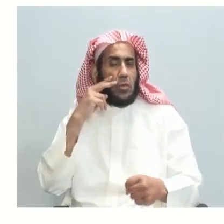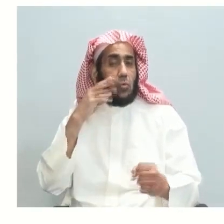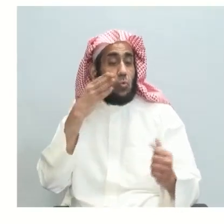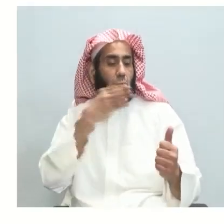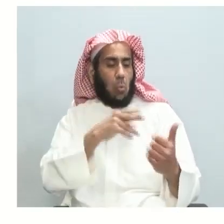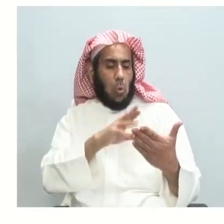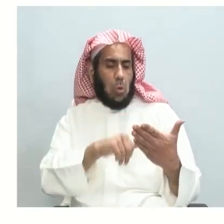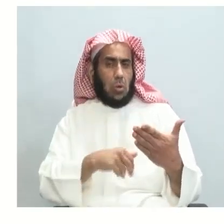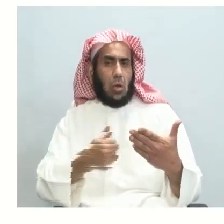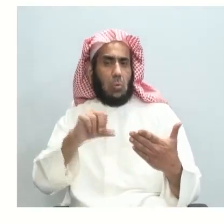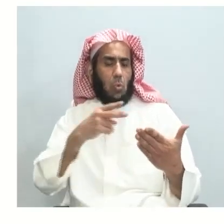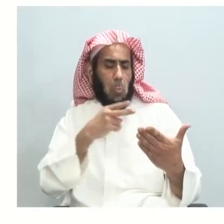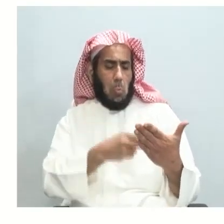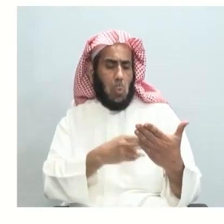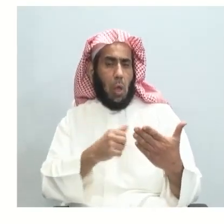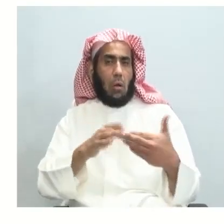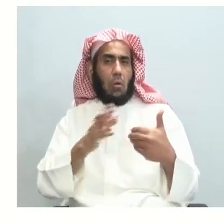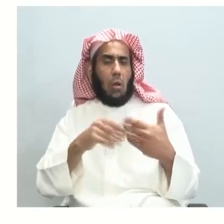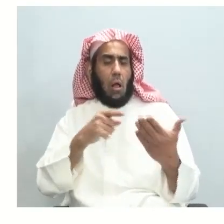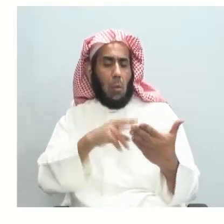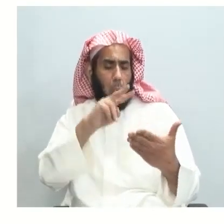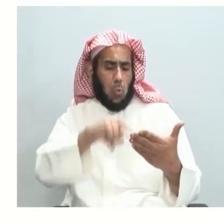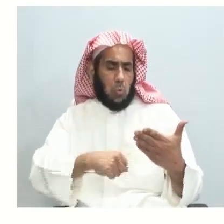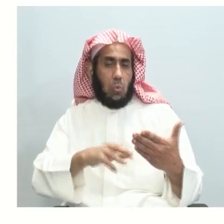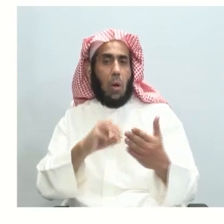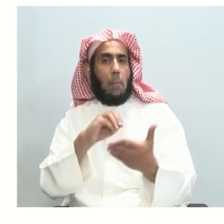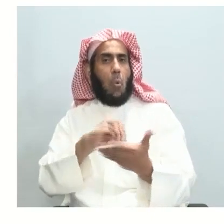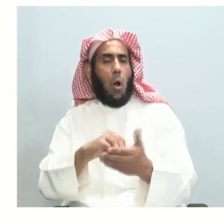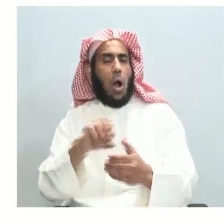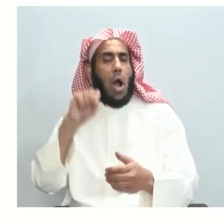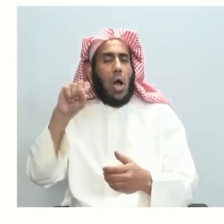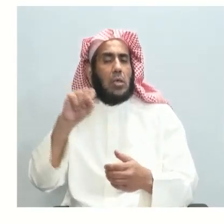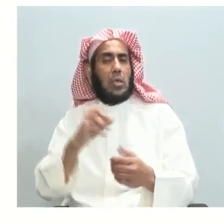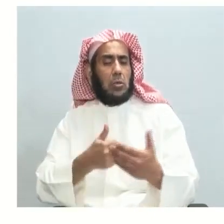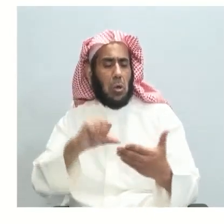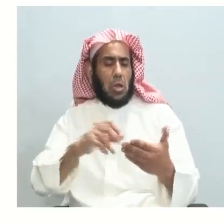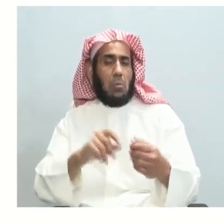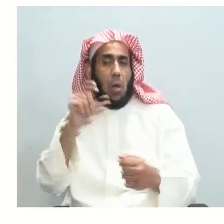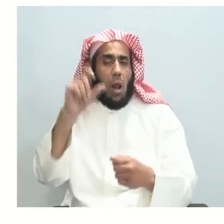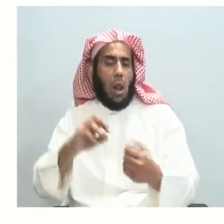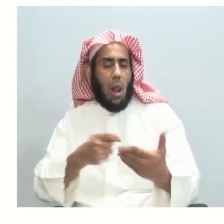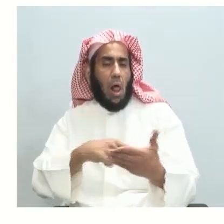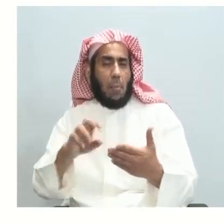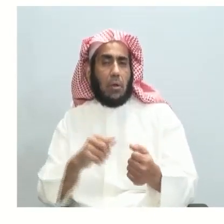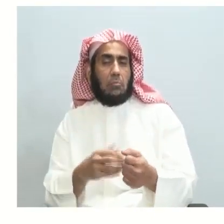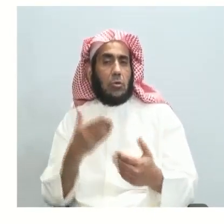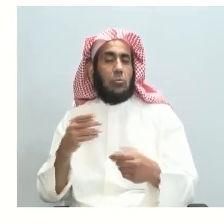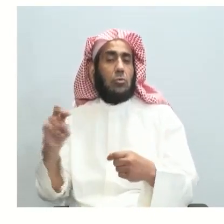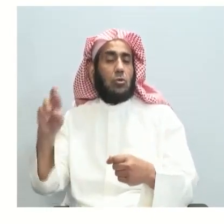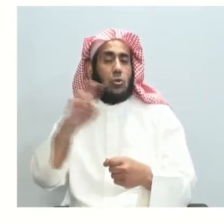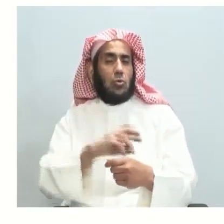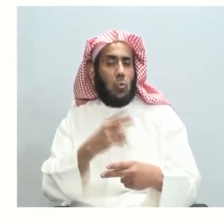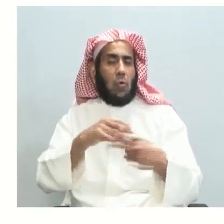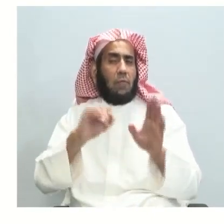تقييمات العملاء على المنتجات والخدمات واصبح هنالك مواقع مخصصه لتقييم العمل كما ذكرنا حينما تزور فندق